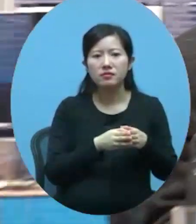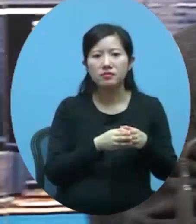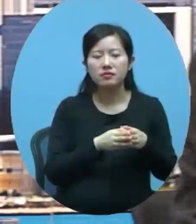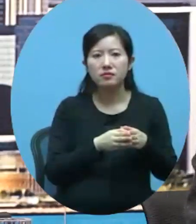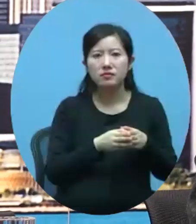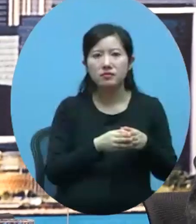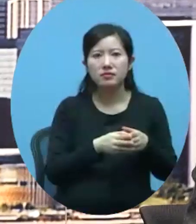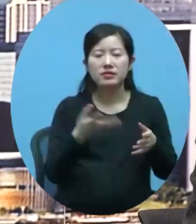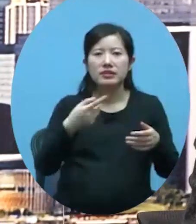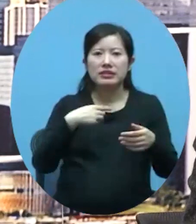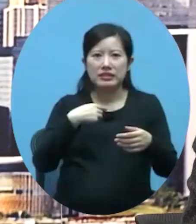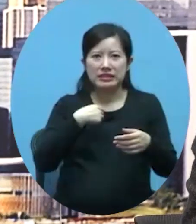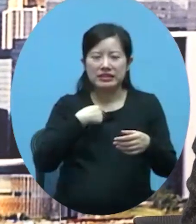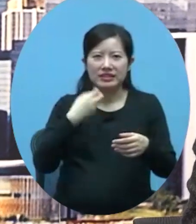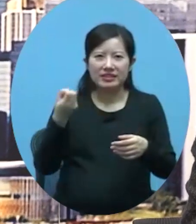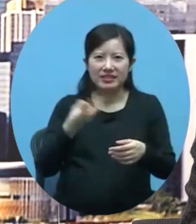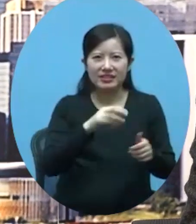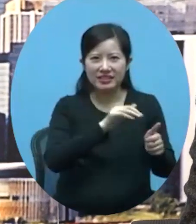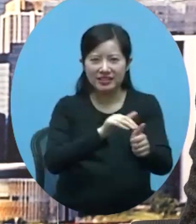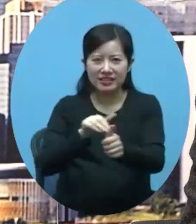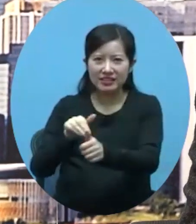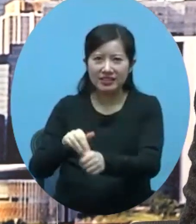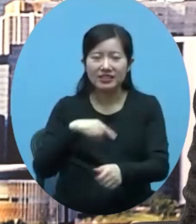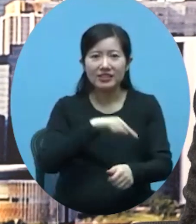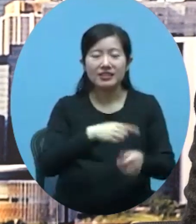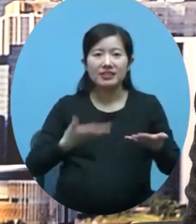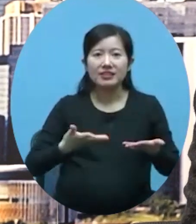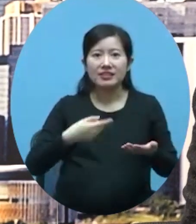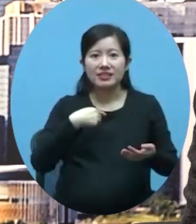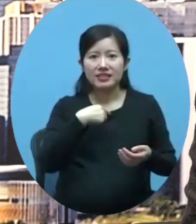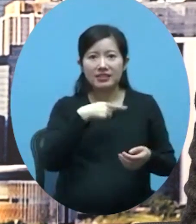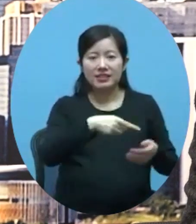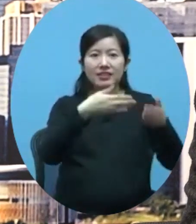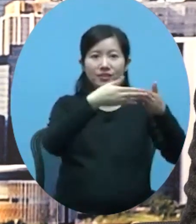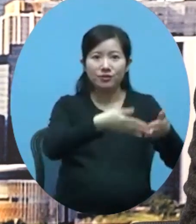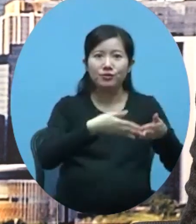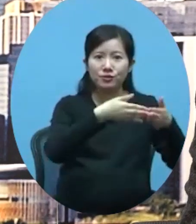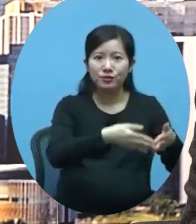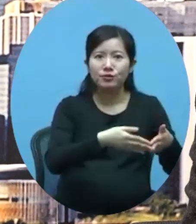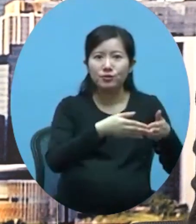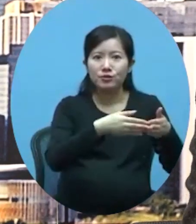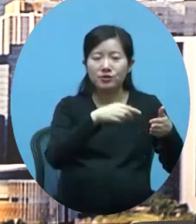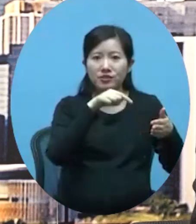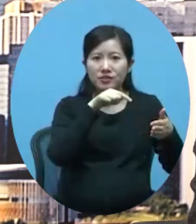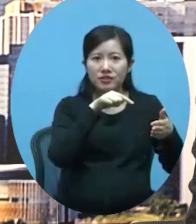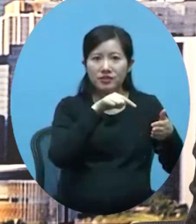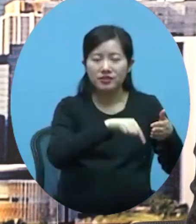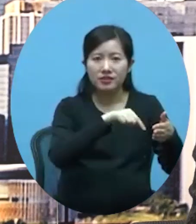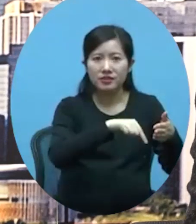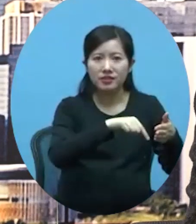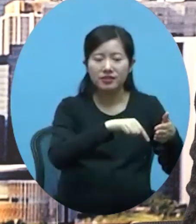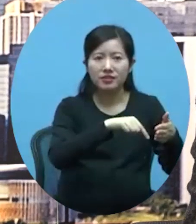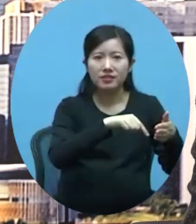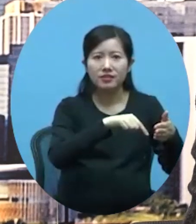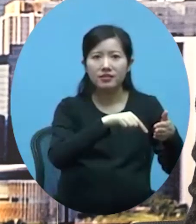强调呢我们处理所有这家暂时还在船上或者在日本境